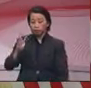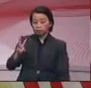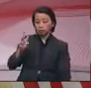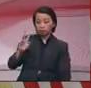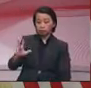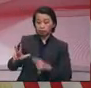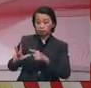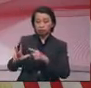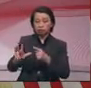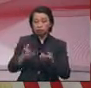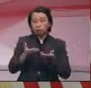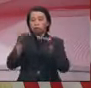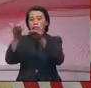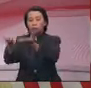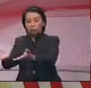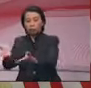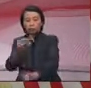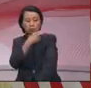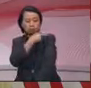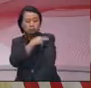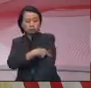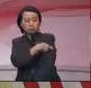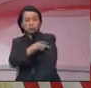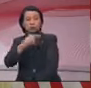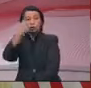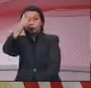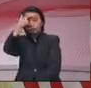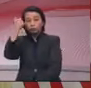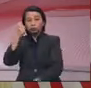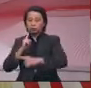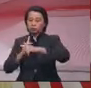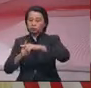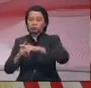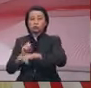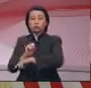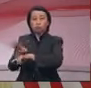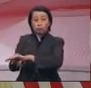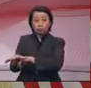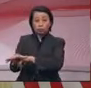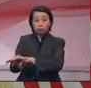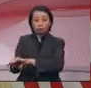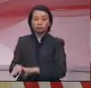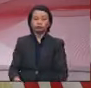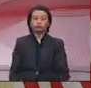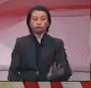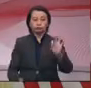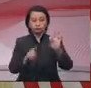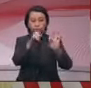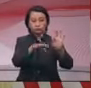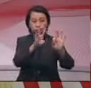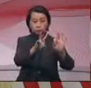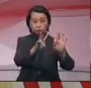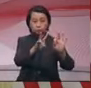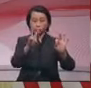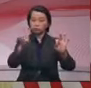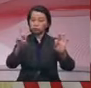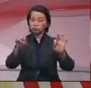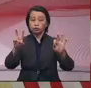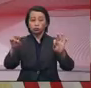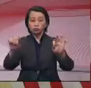telah dibawa ke hospital kerana positif COVID. pada 9 Julai